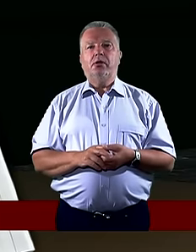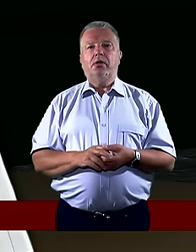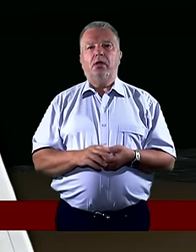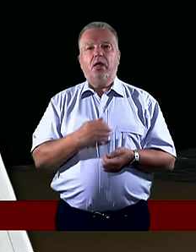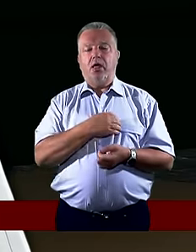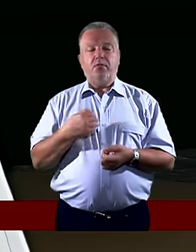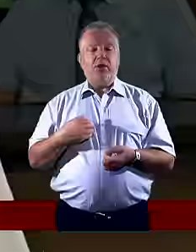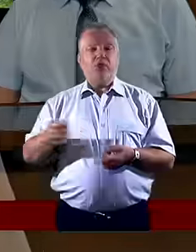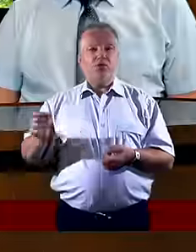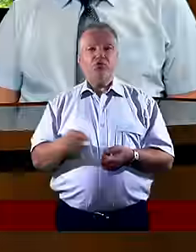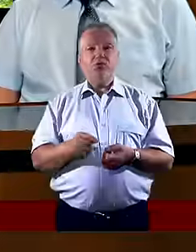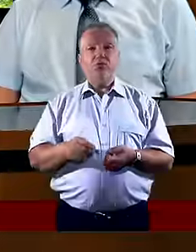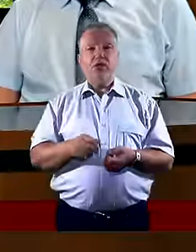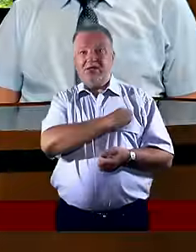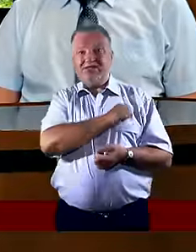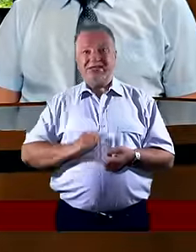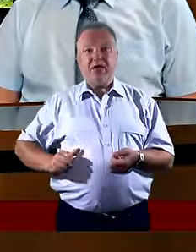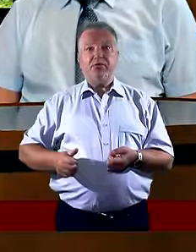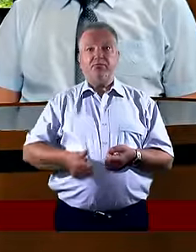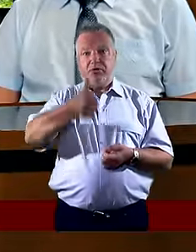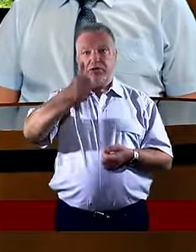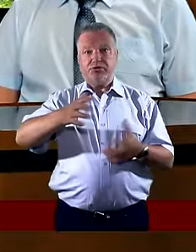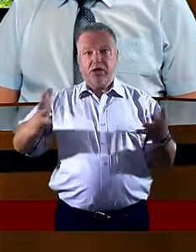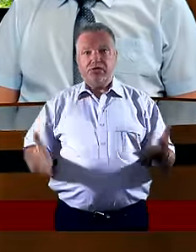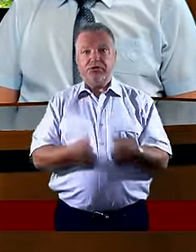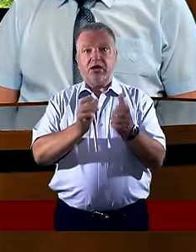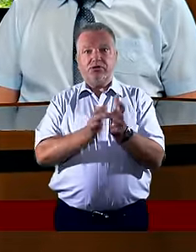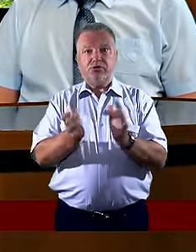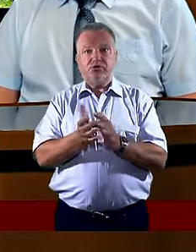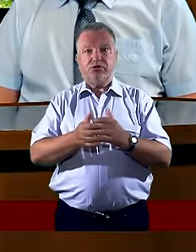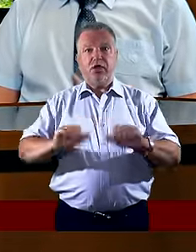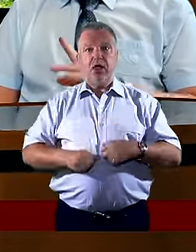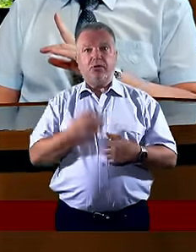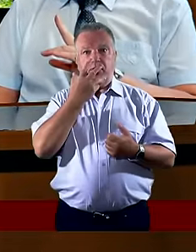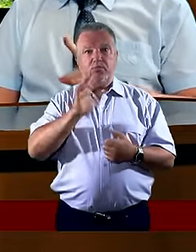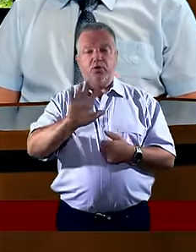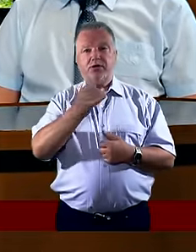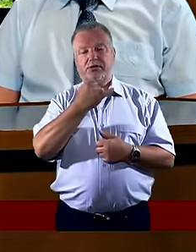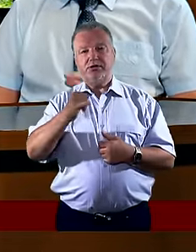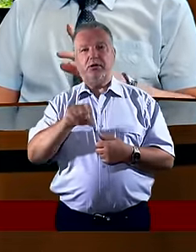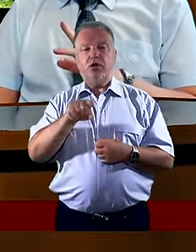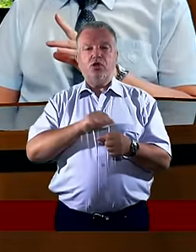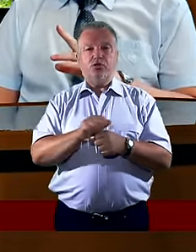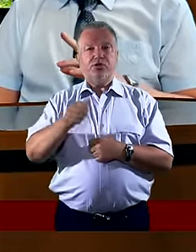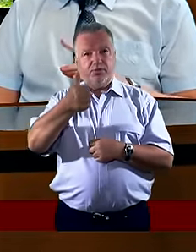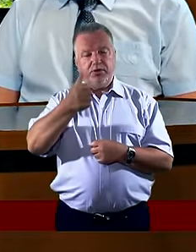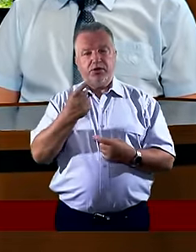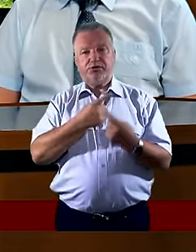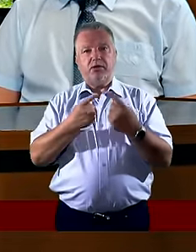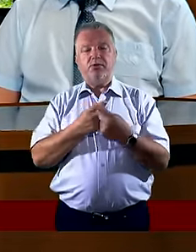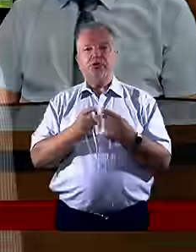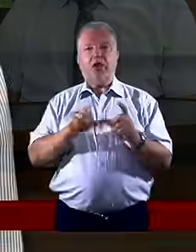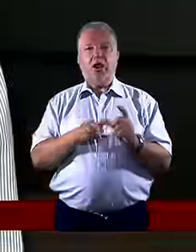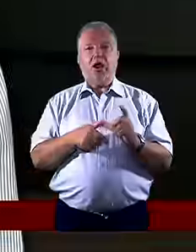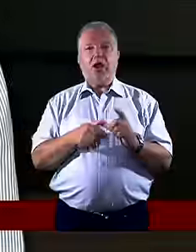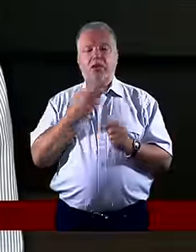Prawda? My najpierw musimy znaleźć Jezusa, żeby móc potem go pokazać innym. No to jest pierwsza myśl,